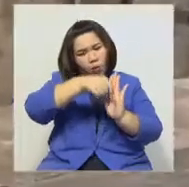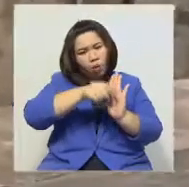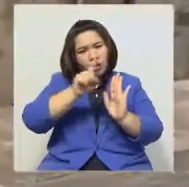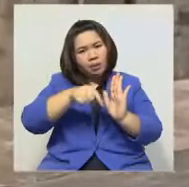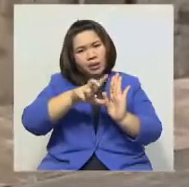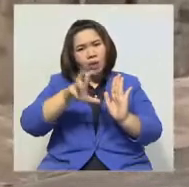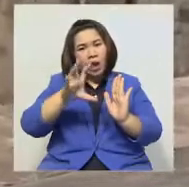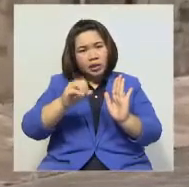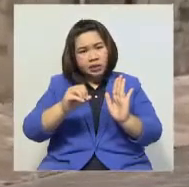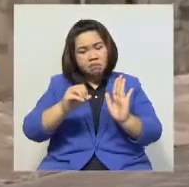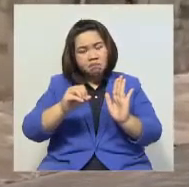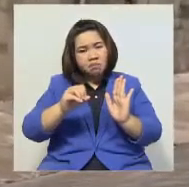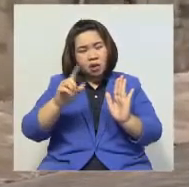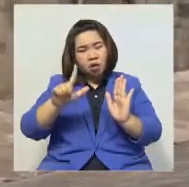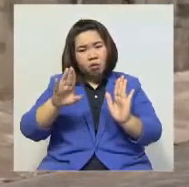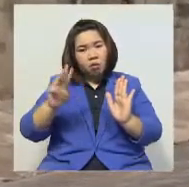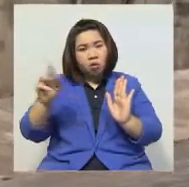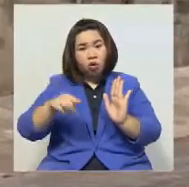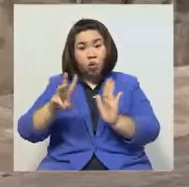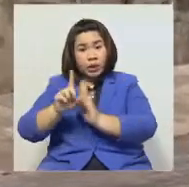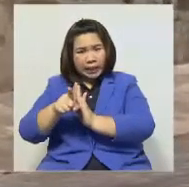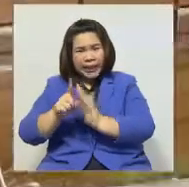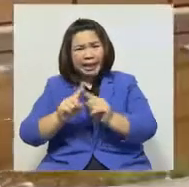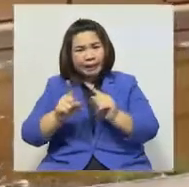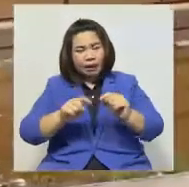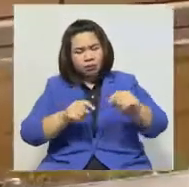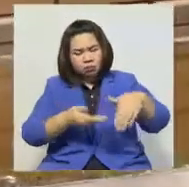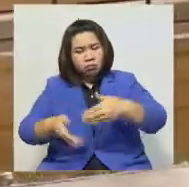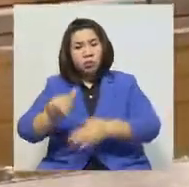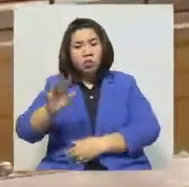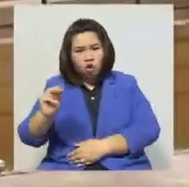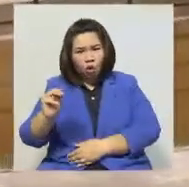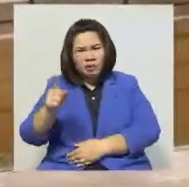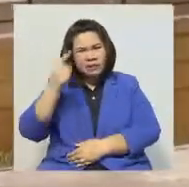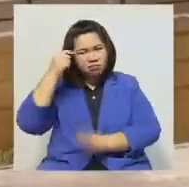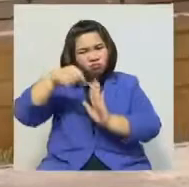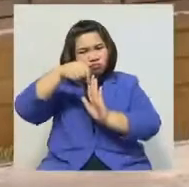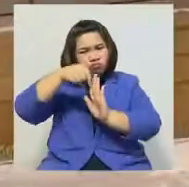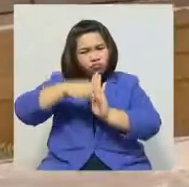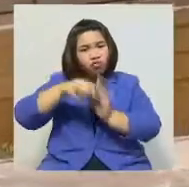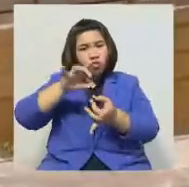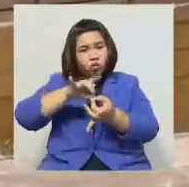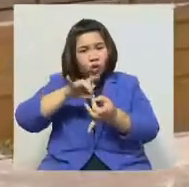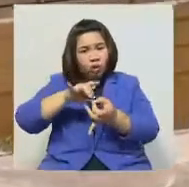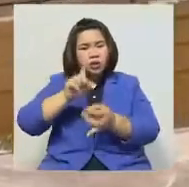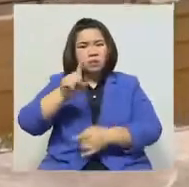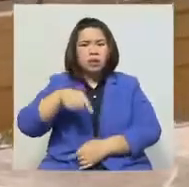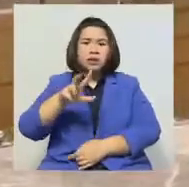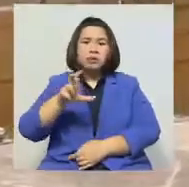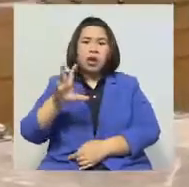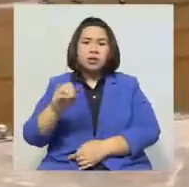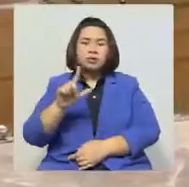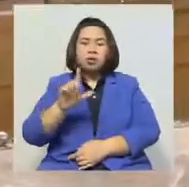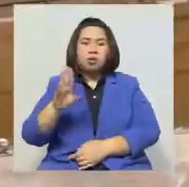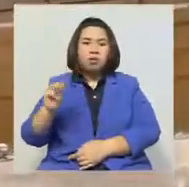1,350 ลูกบาศก์เมตรต่อวินาทีในขณะที่ลุ่มน้ำยมนะครับที่เดิมคาดการว่าจะมีน้ำเหนือไหลลงมาที่จังหวัดสุโขทัยกว่า 1,350